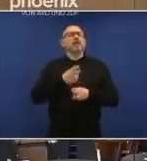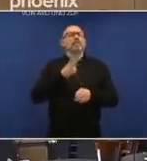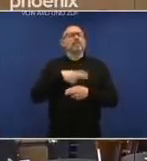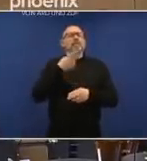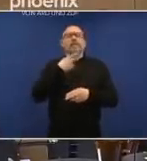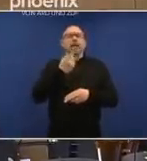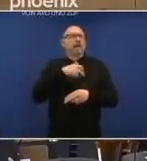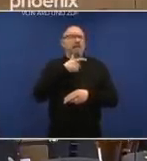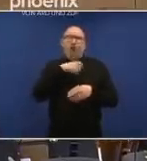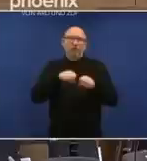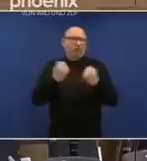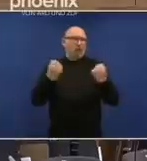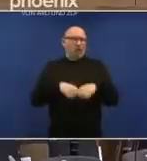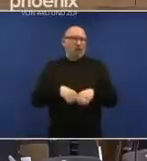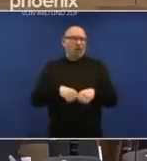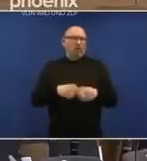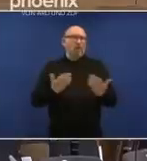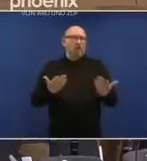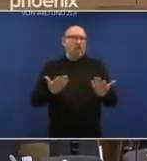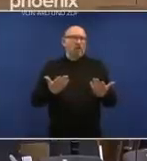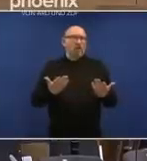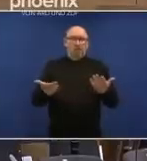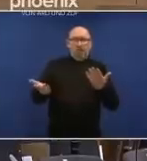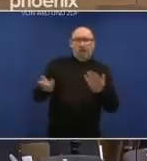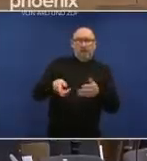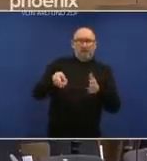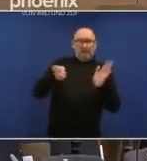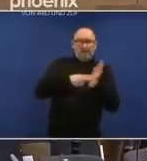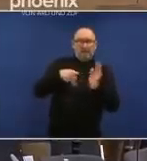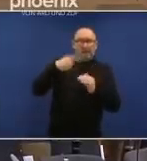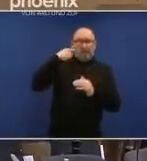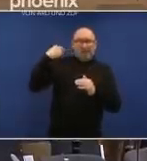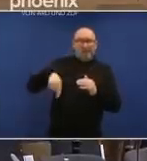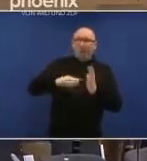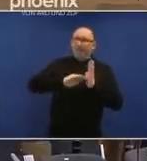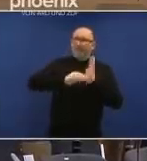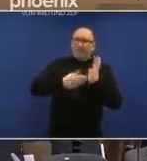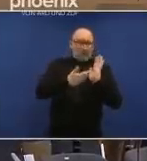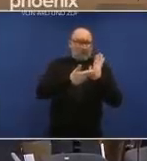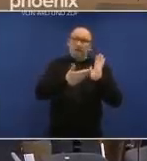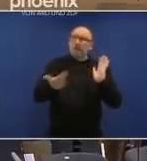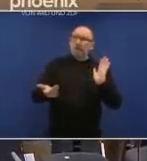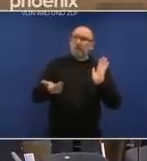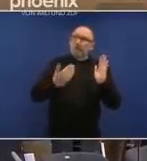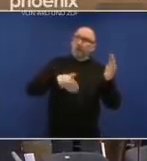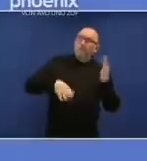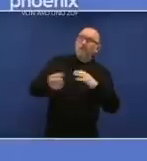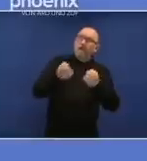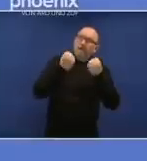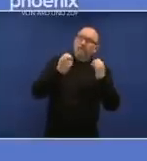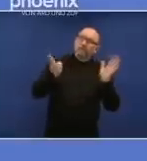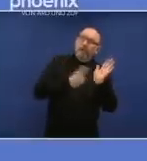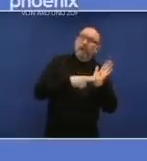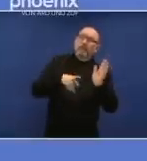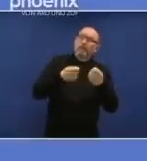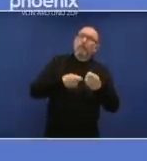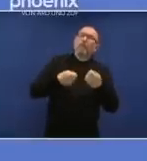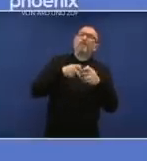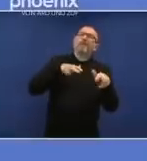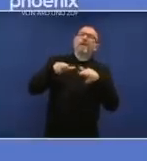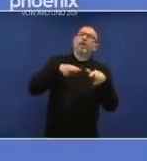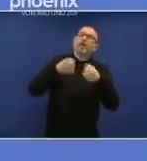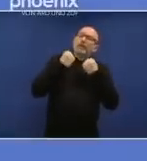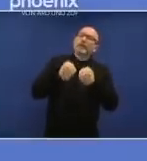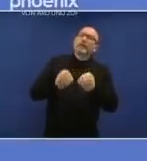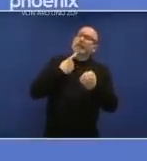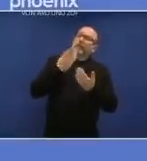die Bundesregierung hat also als einzige Garantie für die Ukrainer diesen Vertrag. Oder gibt es noch irgendetwas mehr, was die Bundesregierung den Ukrainern